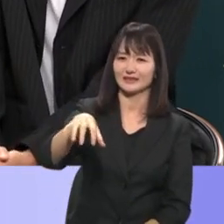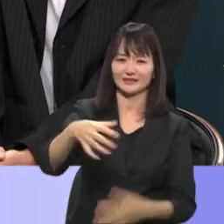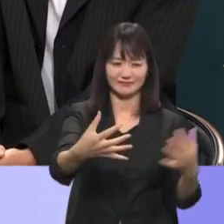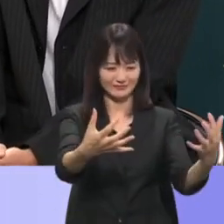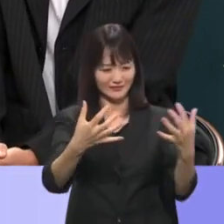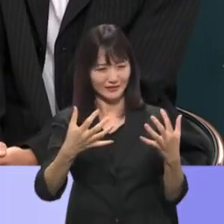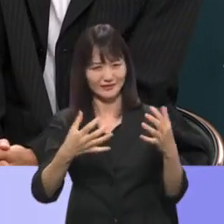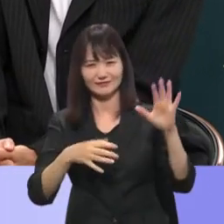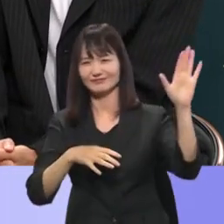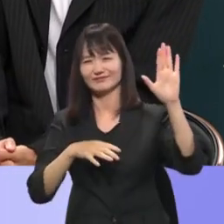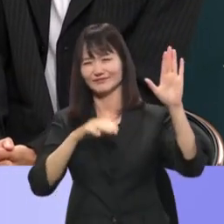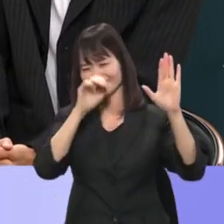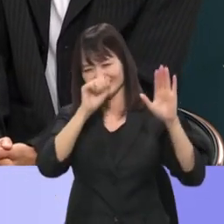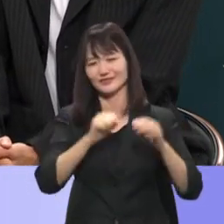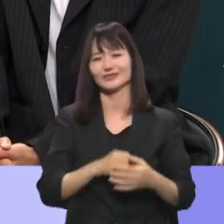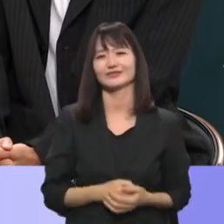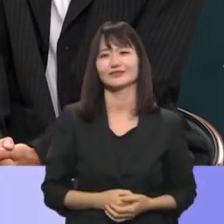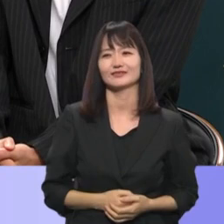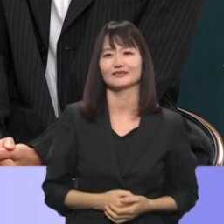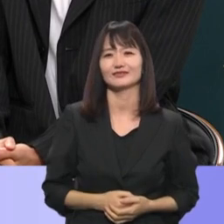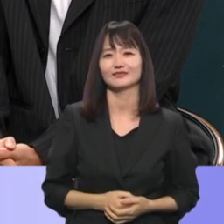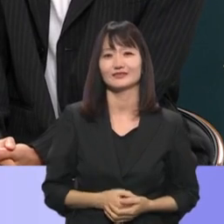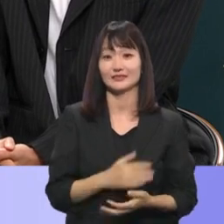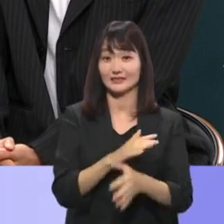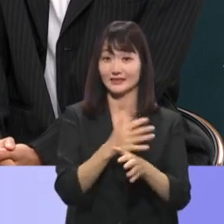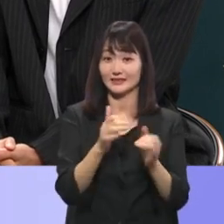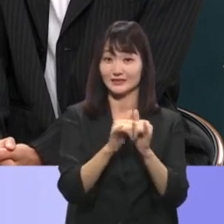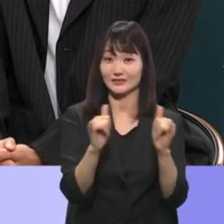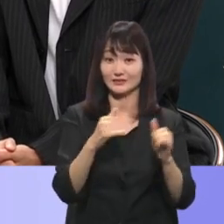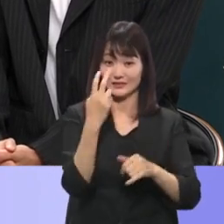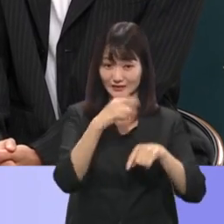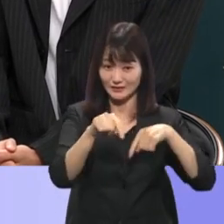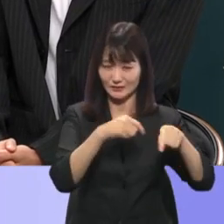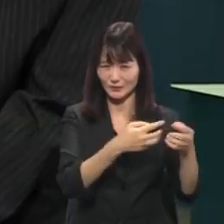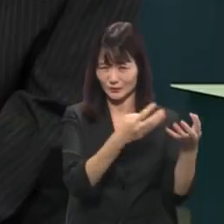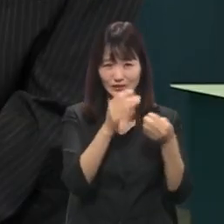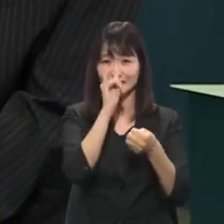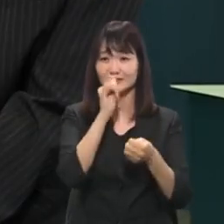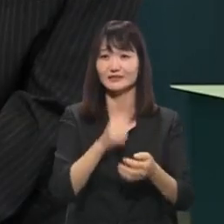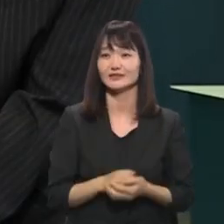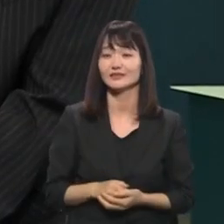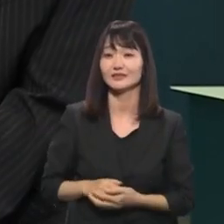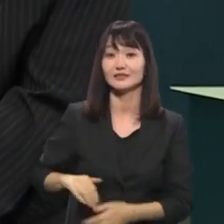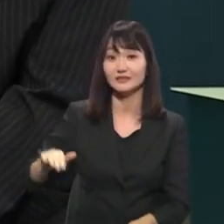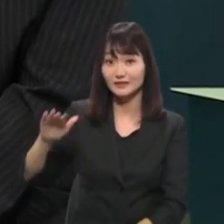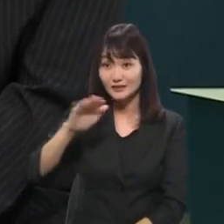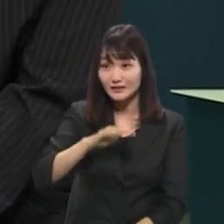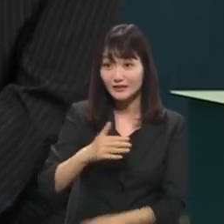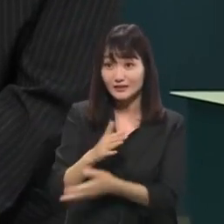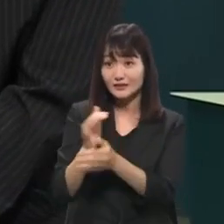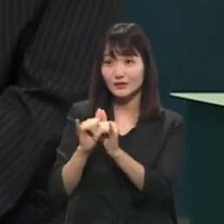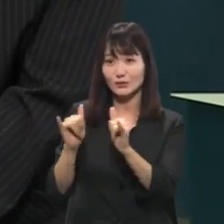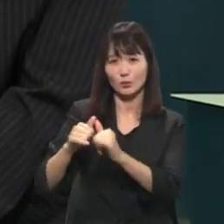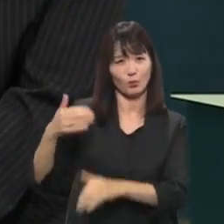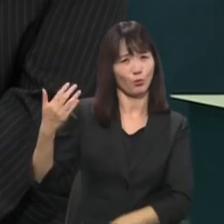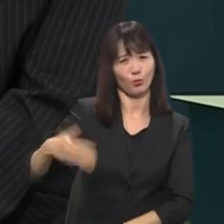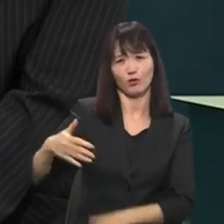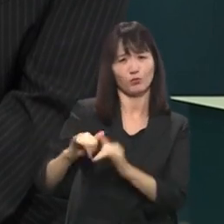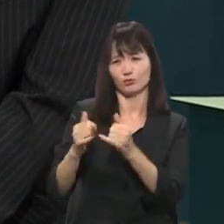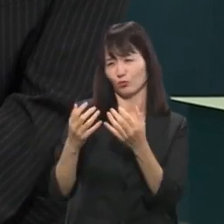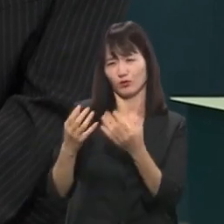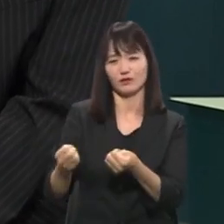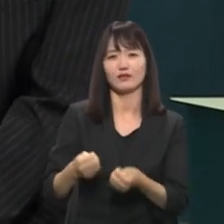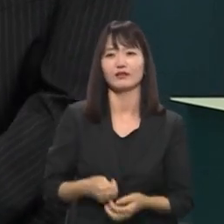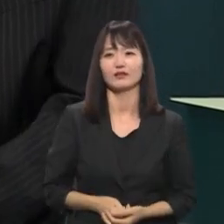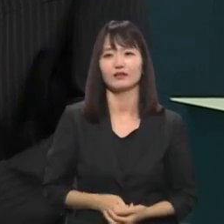사실 이제 개그맨 감독 분들도 되게 많이 있었지만 저희 개그맨 분들이 대단하신 분들이 너무 많기